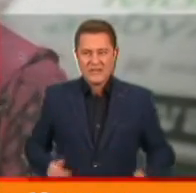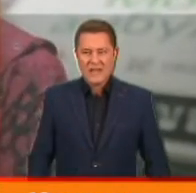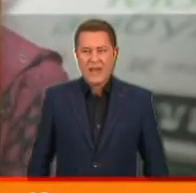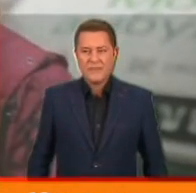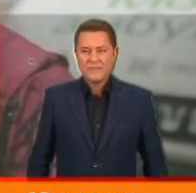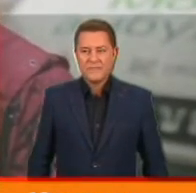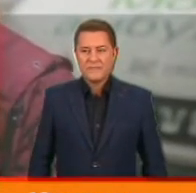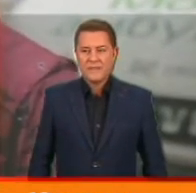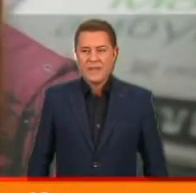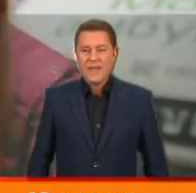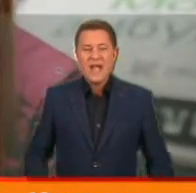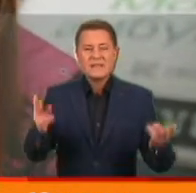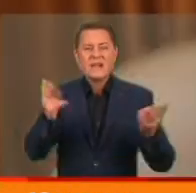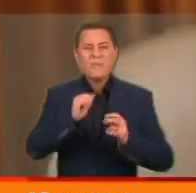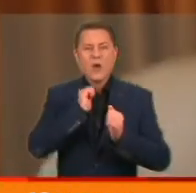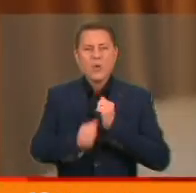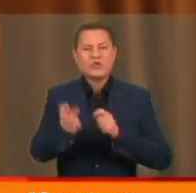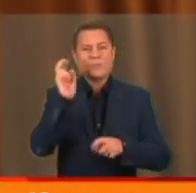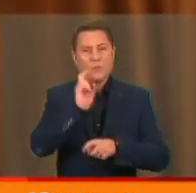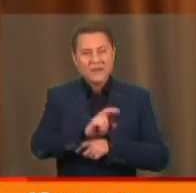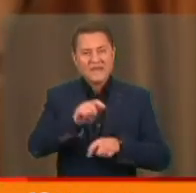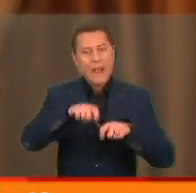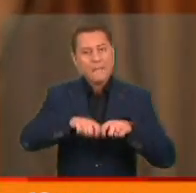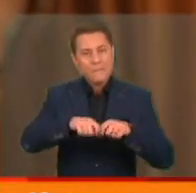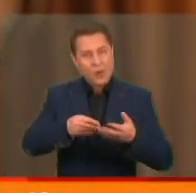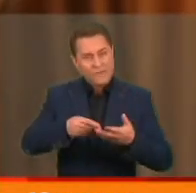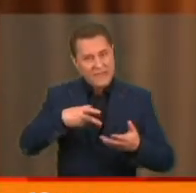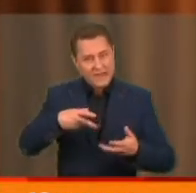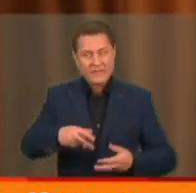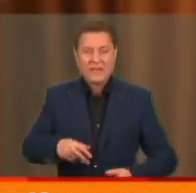присутня, але треба кожному це пройти.